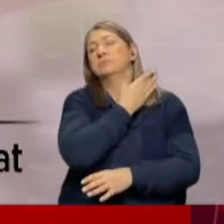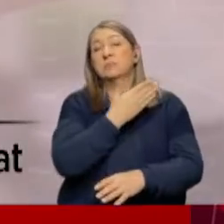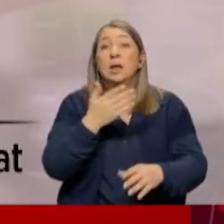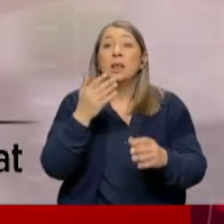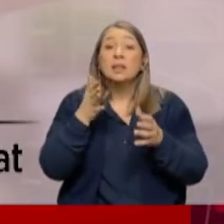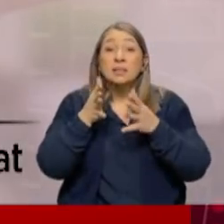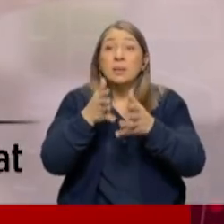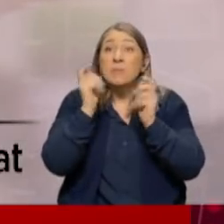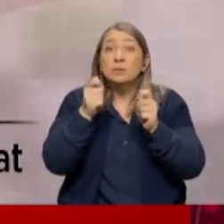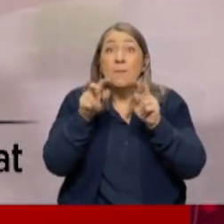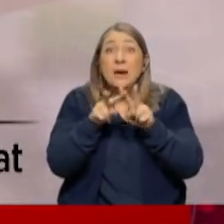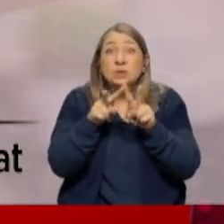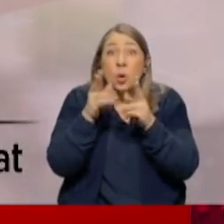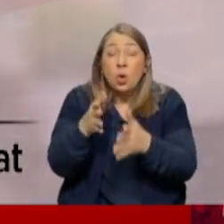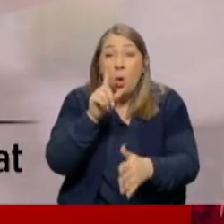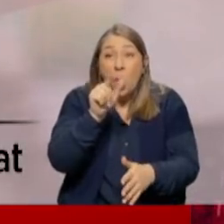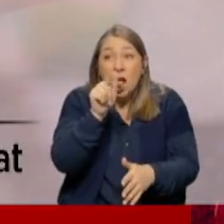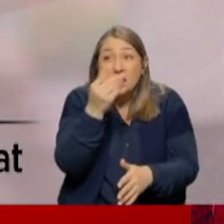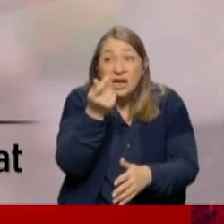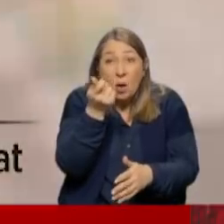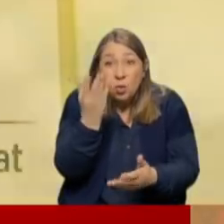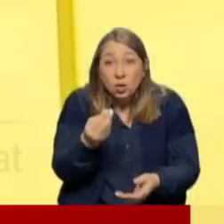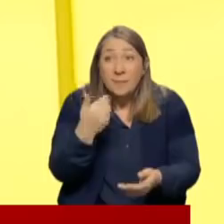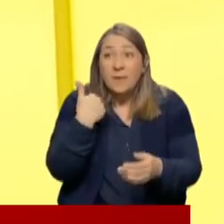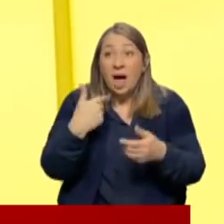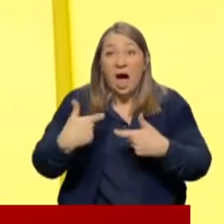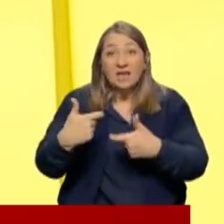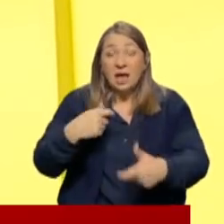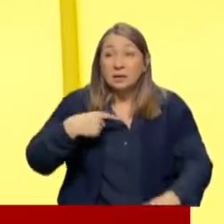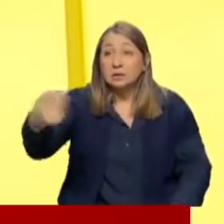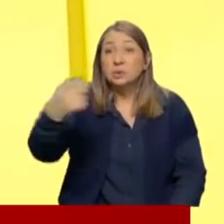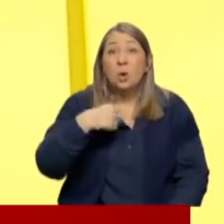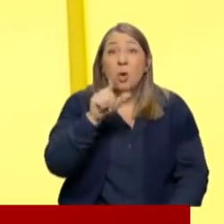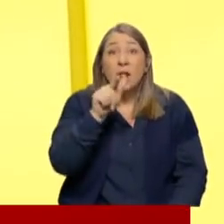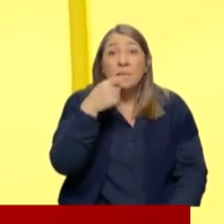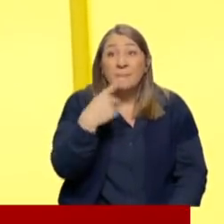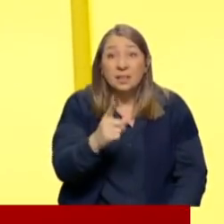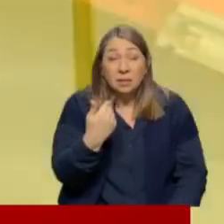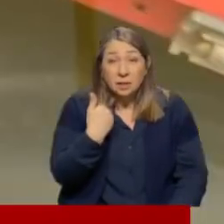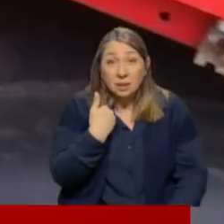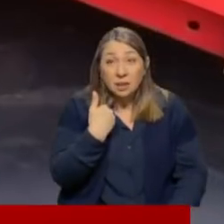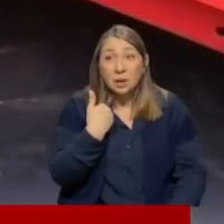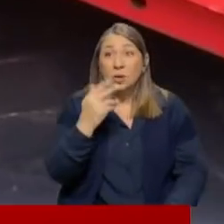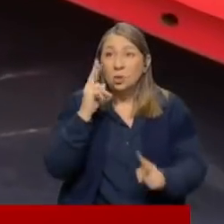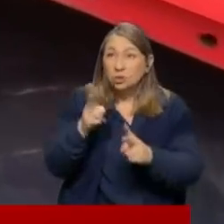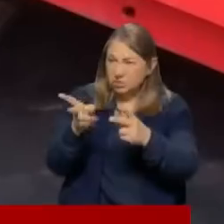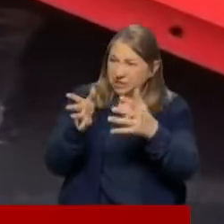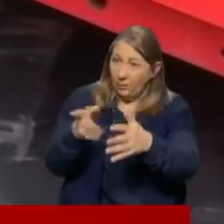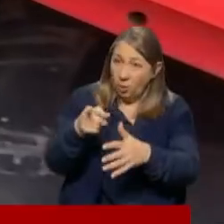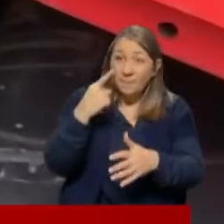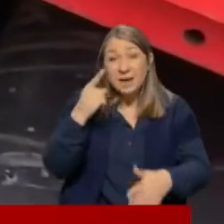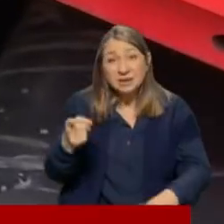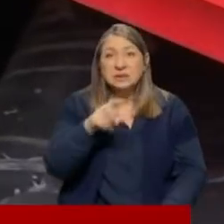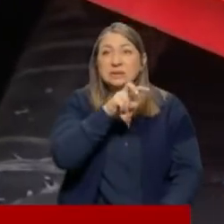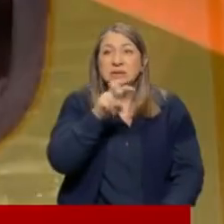nakliyenin olmazsa olmaz yakıtı 16 liraya dayandı. Benim Hatay'a gidiş geliş zaten 16 bin lira masrafım var. Hani gördüğünüz şu depolara